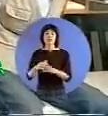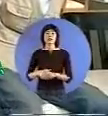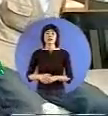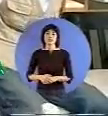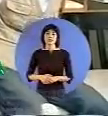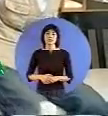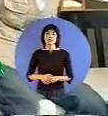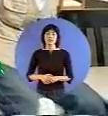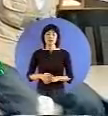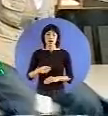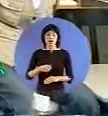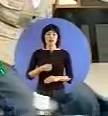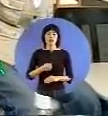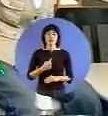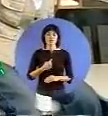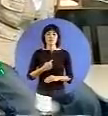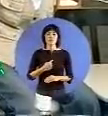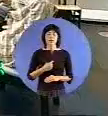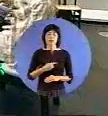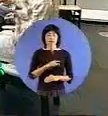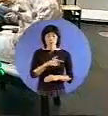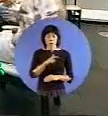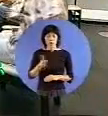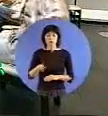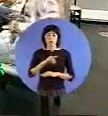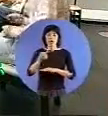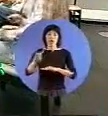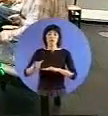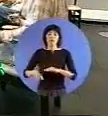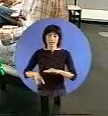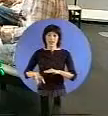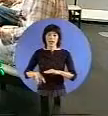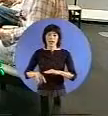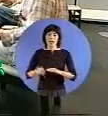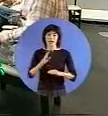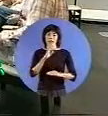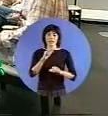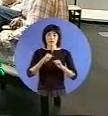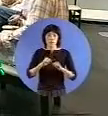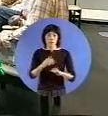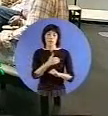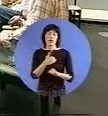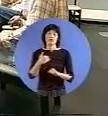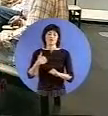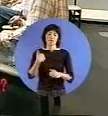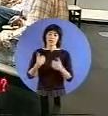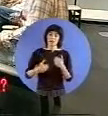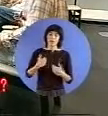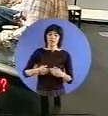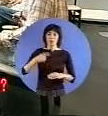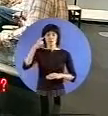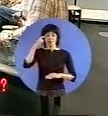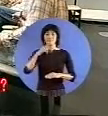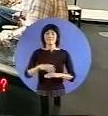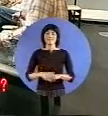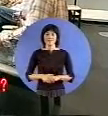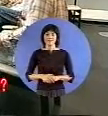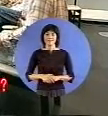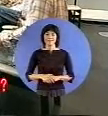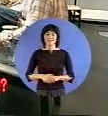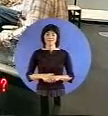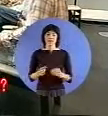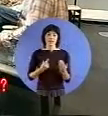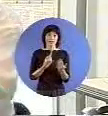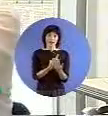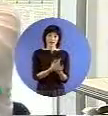最初から面白くて、自分たちも企画してできるいう部分もあったので、これは楽しいじゃないかと。 おちゃんガーデンに参加されてみ